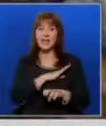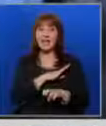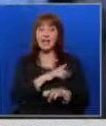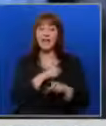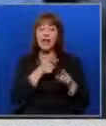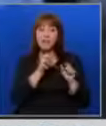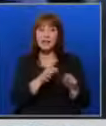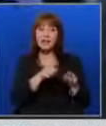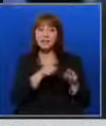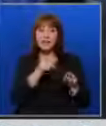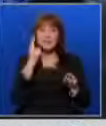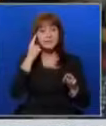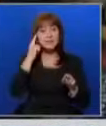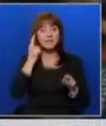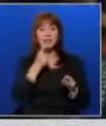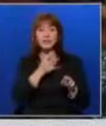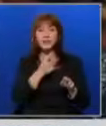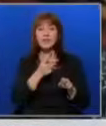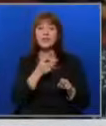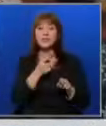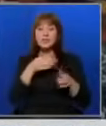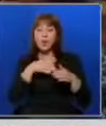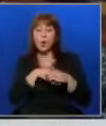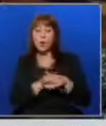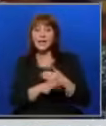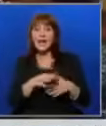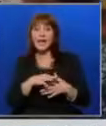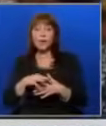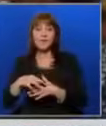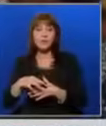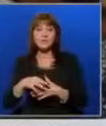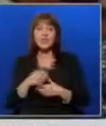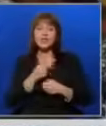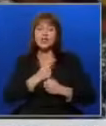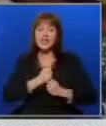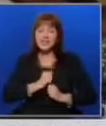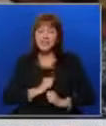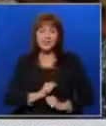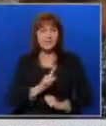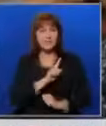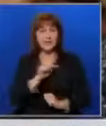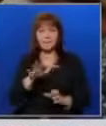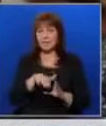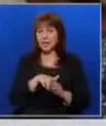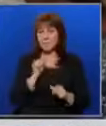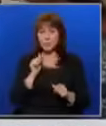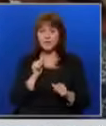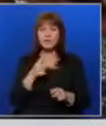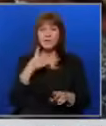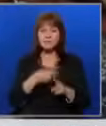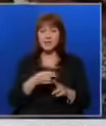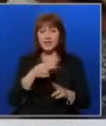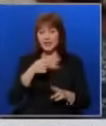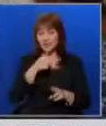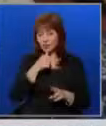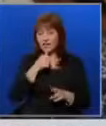че се укрива ръководството на Хамас. Ще издържим. Каквото и да ни правят, няма да напуснем Ал-Шифа. Спират водата,